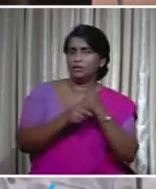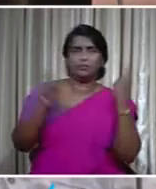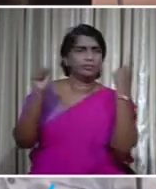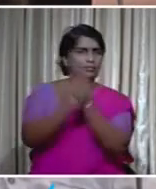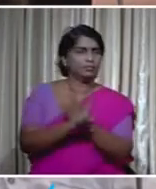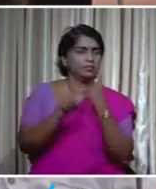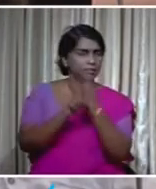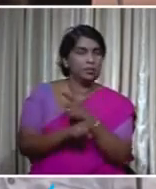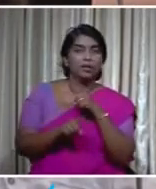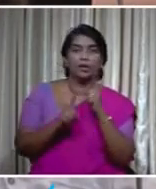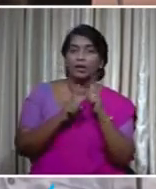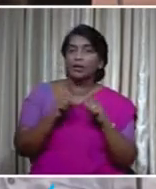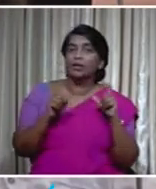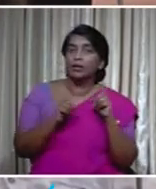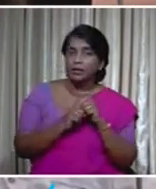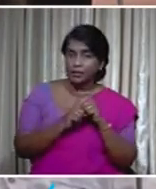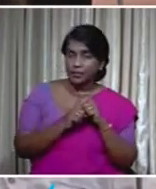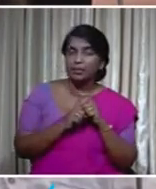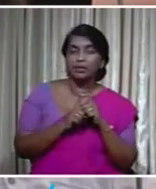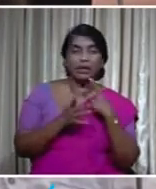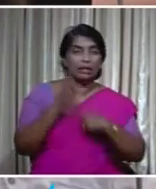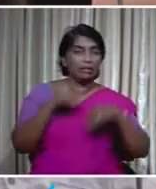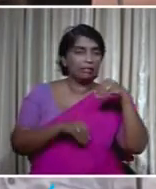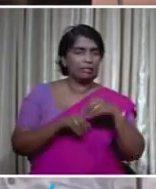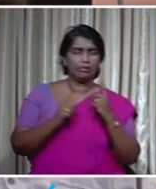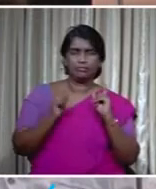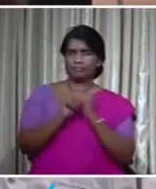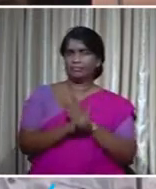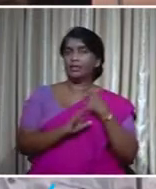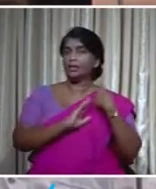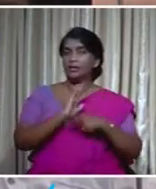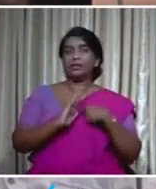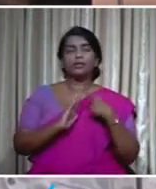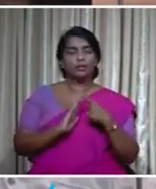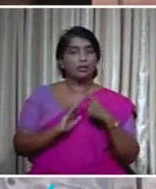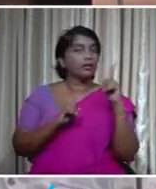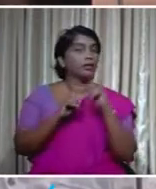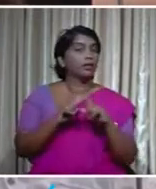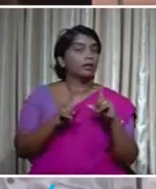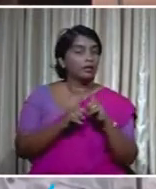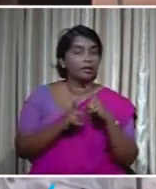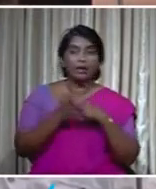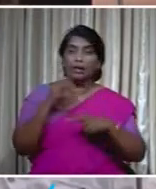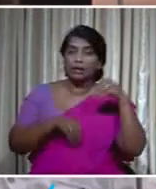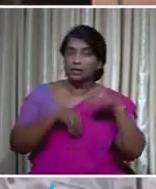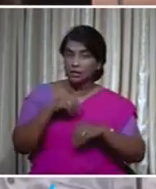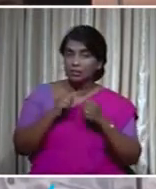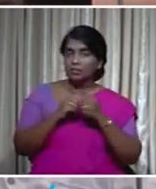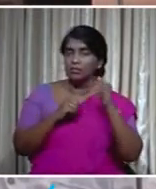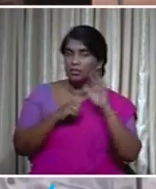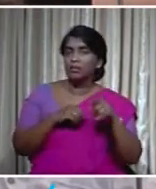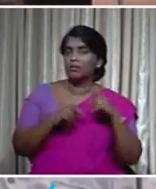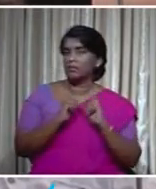கல்வியை அரசியலாக வைத்திருப்பதன் காரணமாக, இந்த நாட்டிலே கல்வி அரசியலாக்கப்பட்ட காரணத்தால் இன்றும் சீரழிந்து கொண்டே இருக்கிறது.